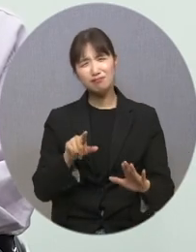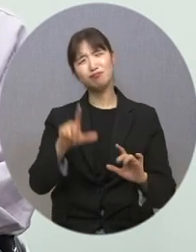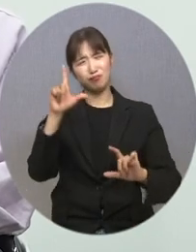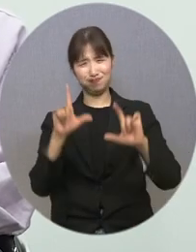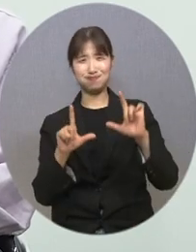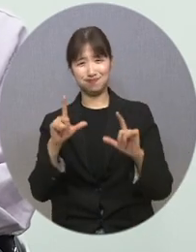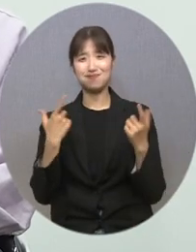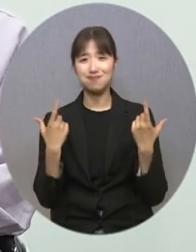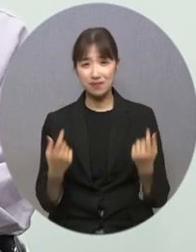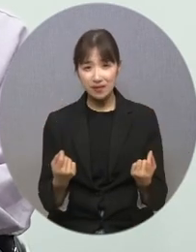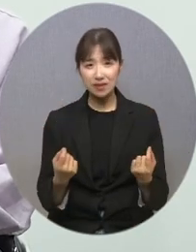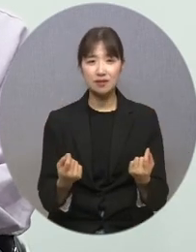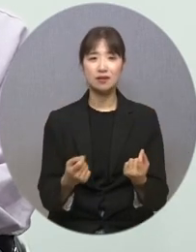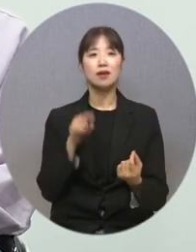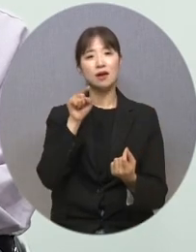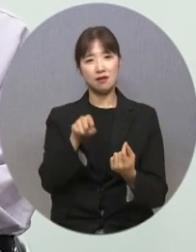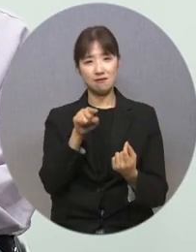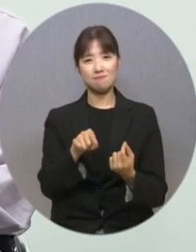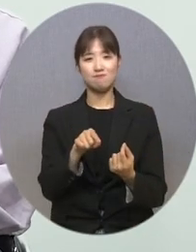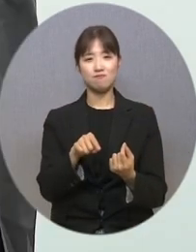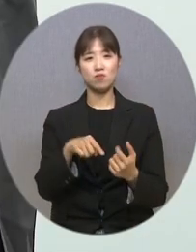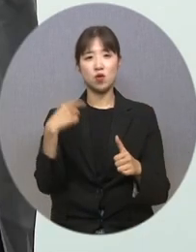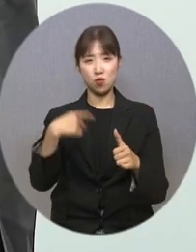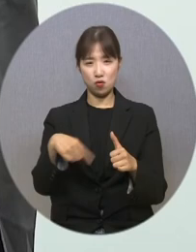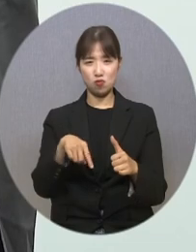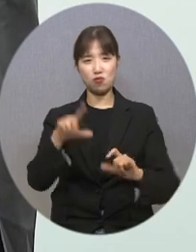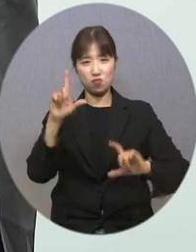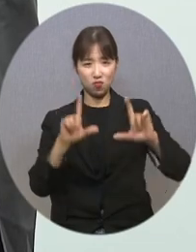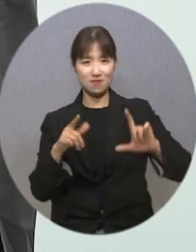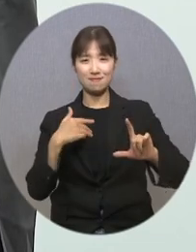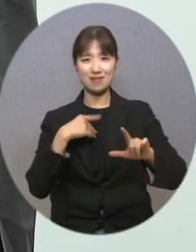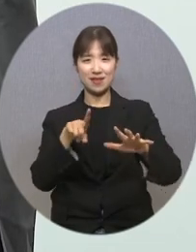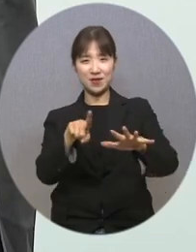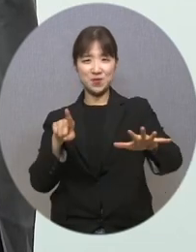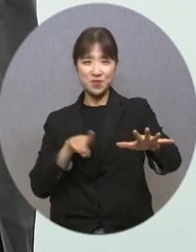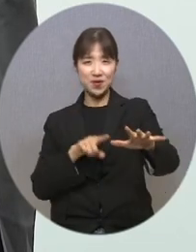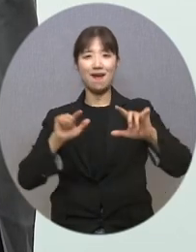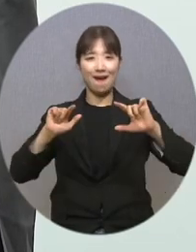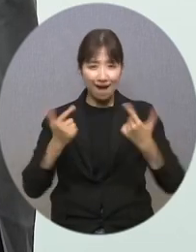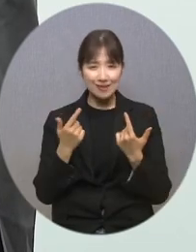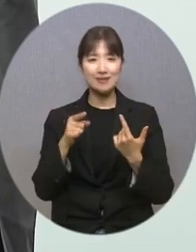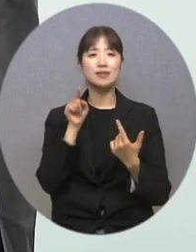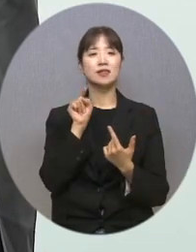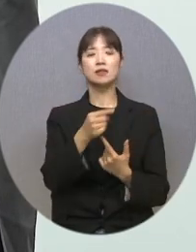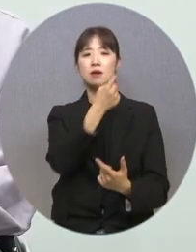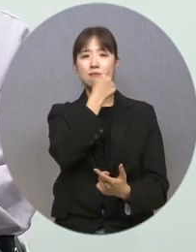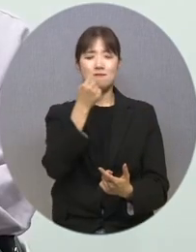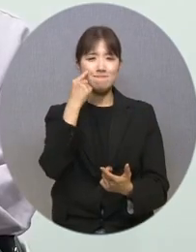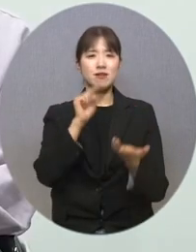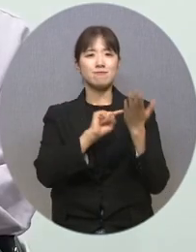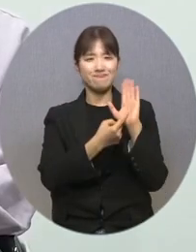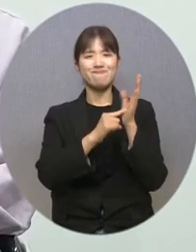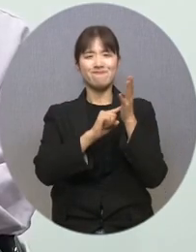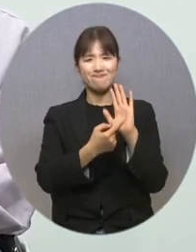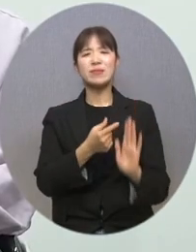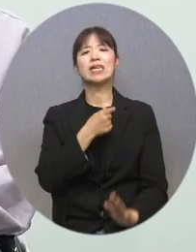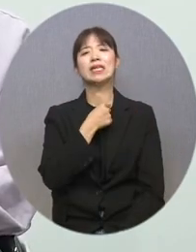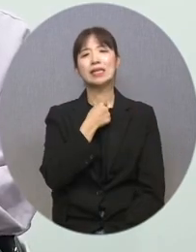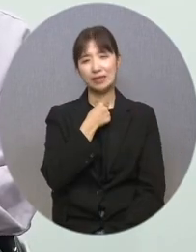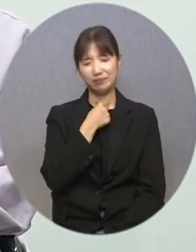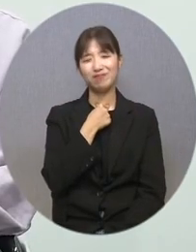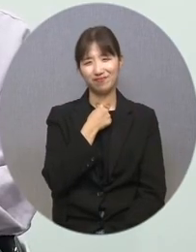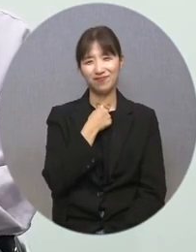이잖아요 아 지금 그래서 괴로운 교육이 교육의 열에서 절대 밀리지 않는다는 걸 스스로 계속 말 하고 싶어 했었던 거 같아요